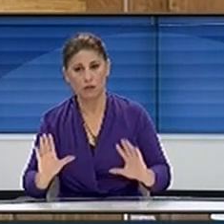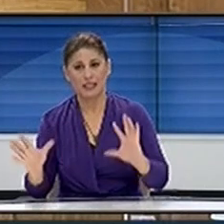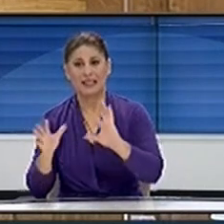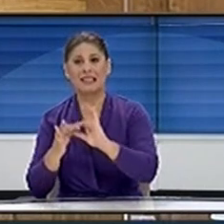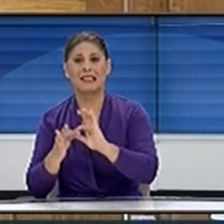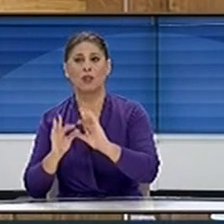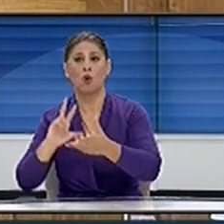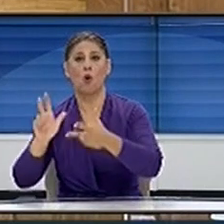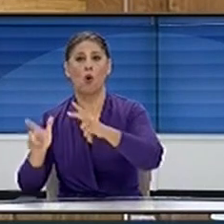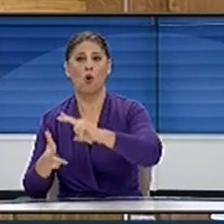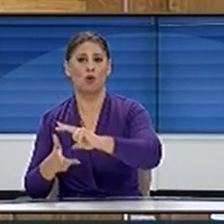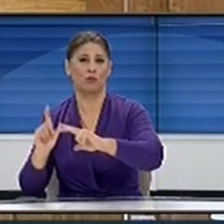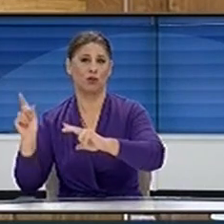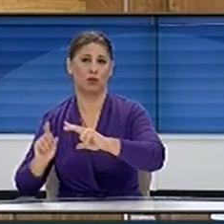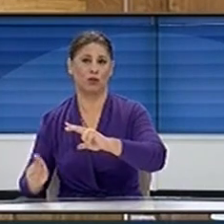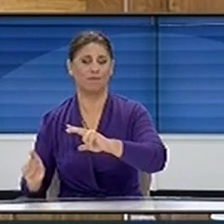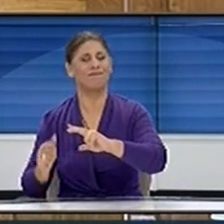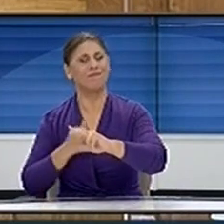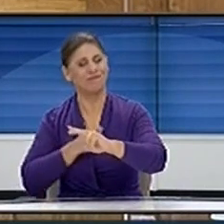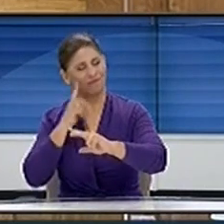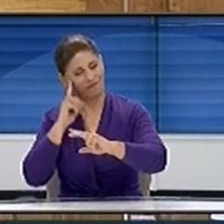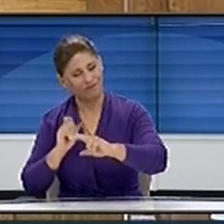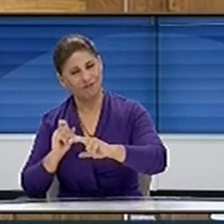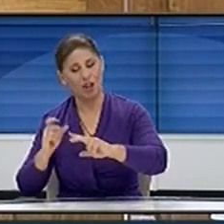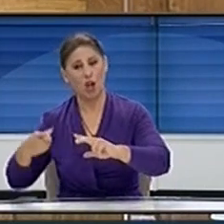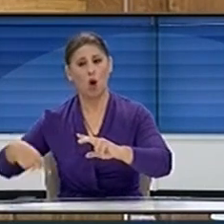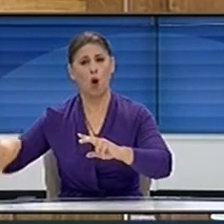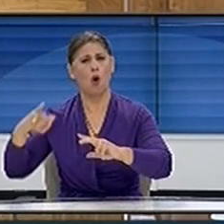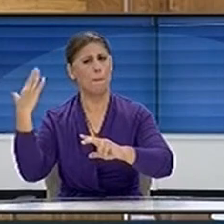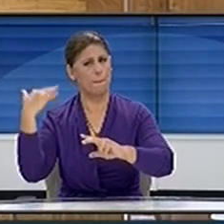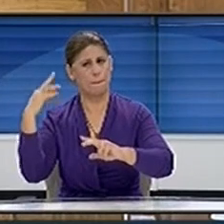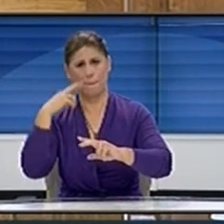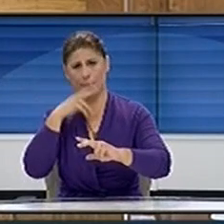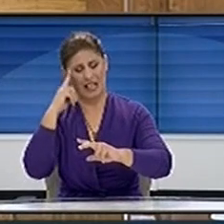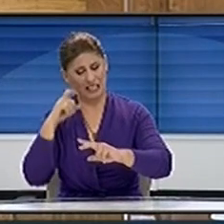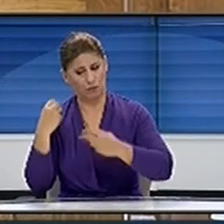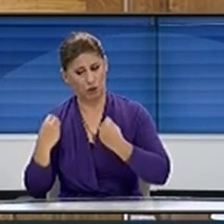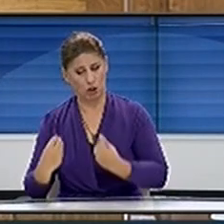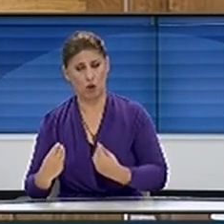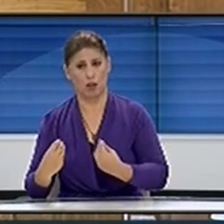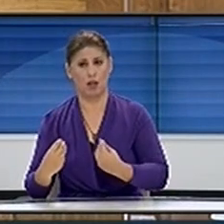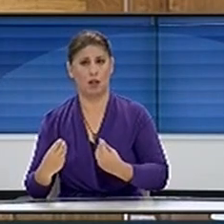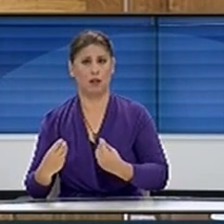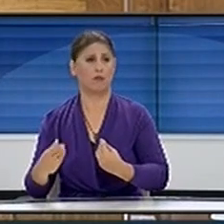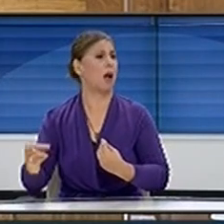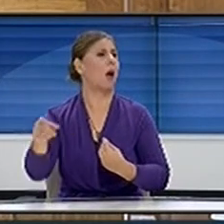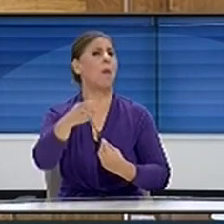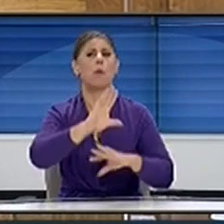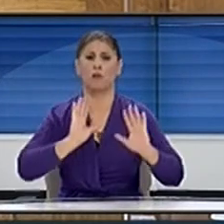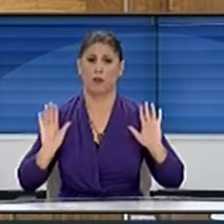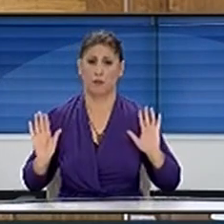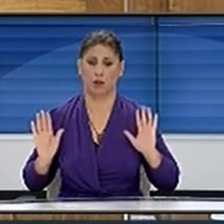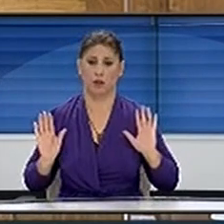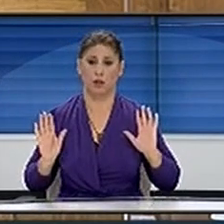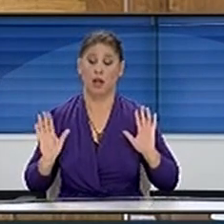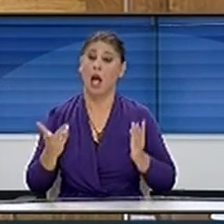κόσμο στον οποίο ζούμε. Πιστέψτε με, το γνωρίζω, όπως και όλοι οι τέος πρωθυπουργοί, το γνωρίζουν καλύτερα από οποιονδήποτε. Αλλά